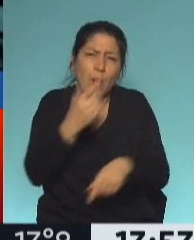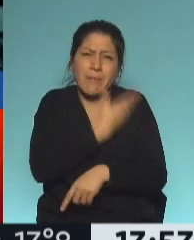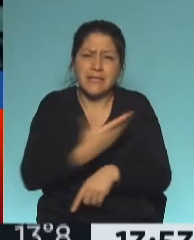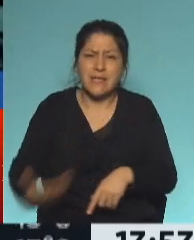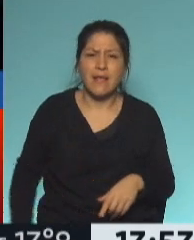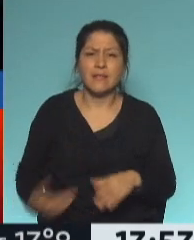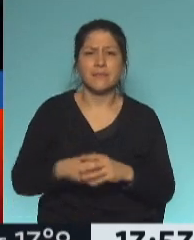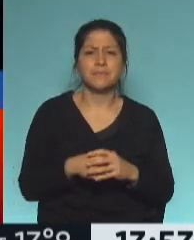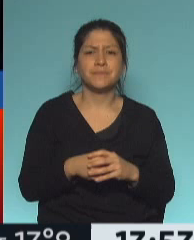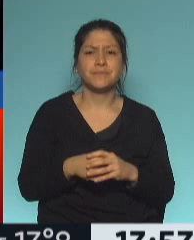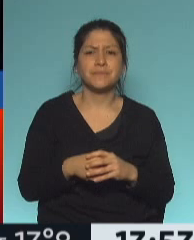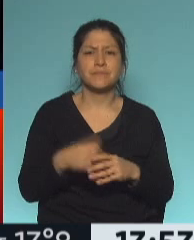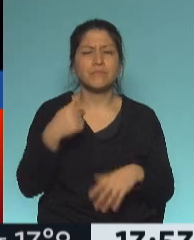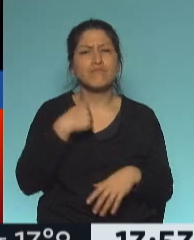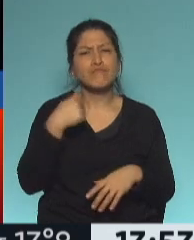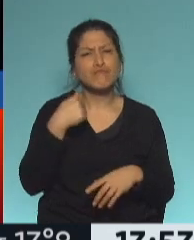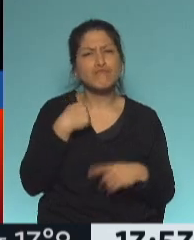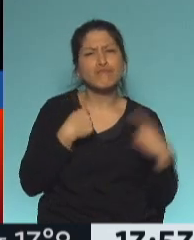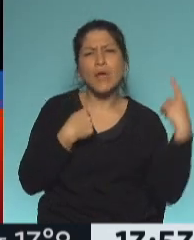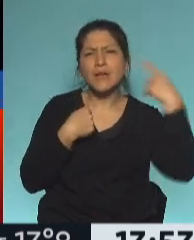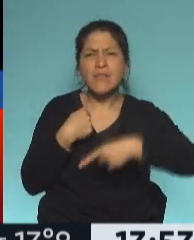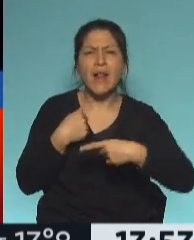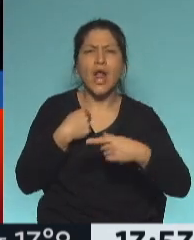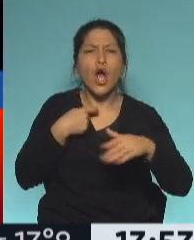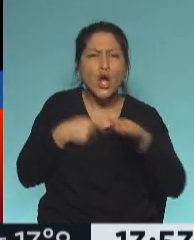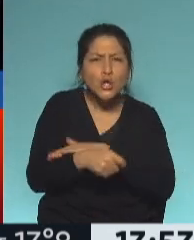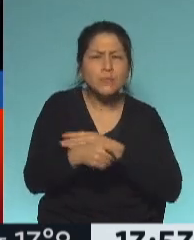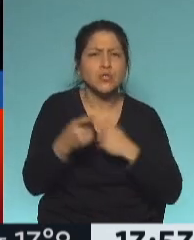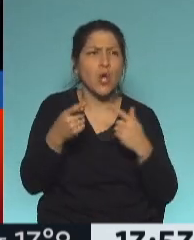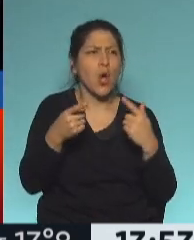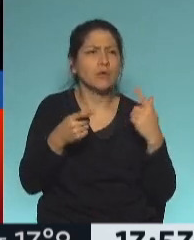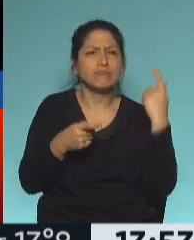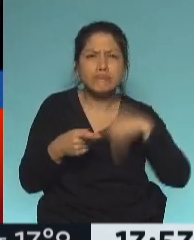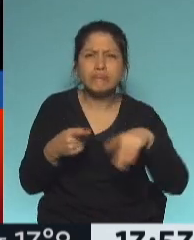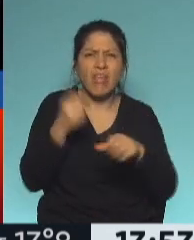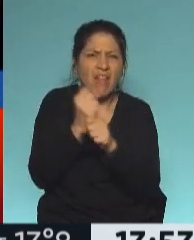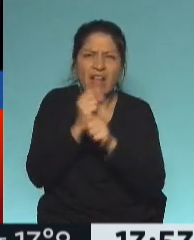خود را رقیب فساد، ناکارآمدی و اشرافیگری می‌دانم.